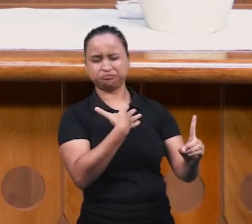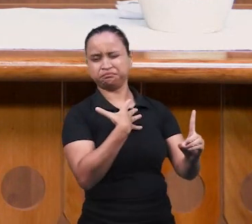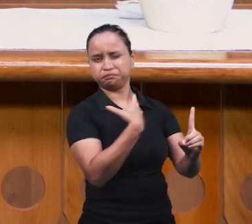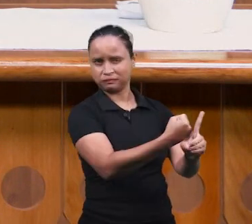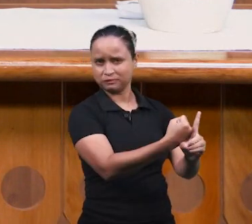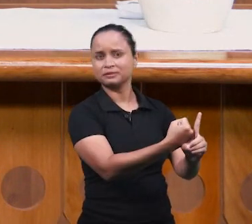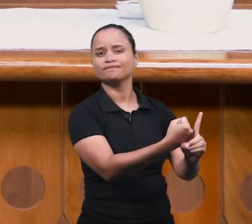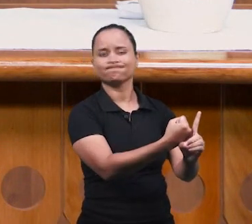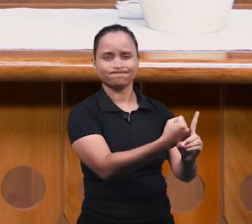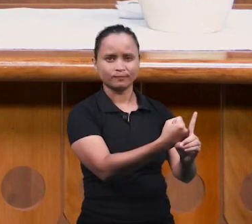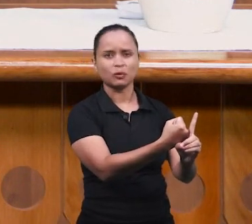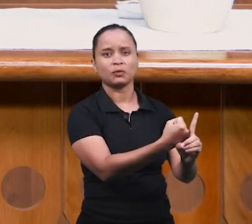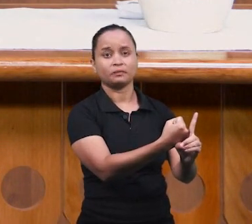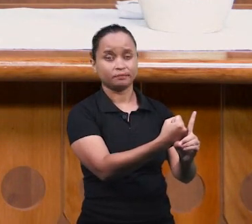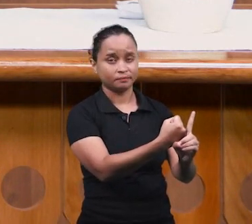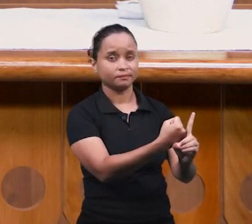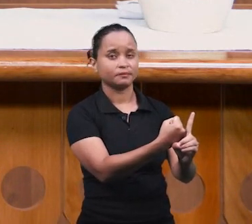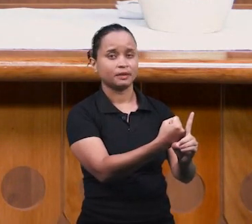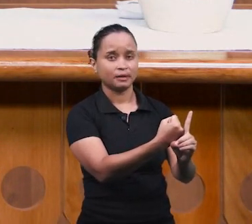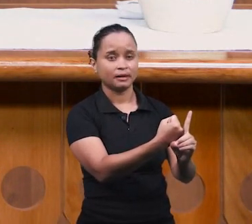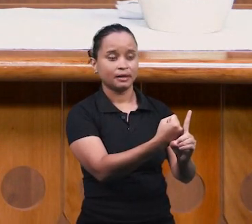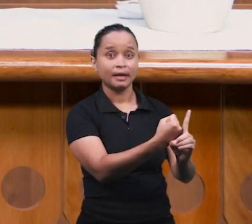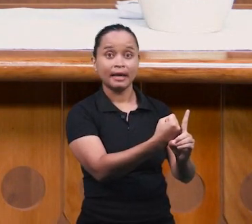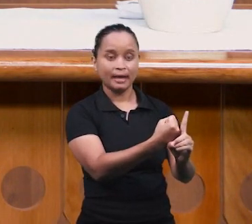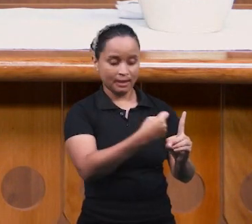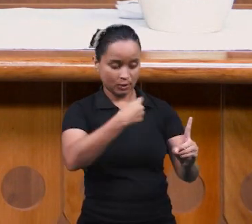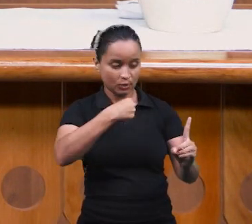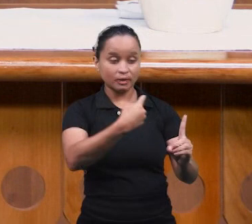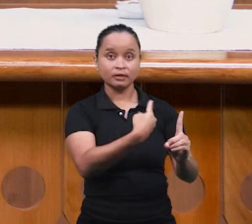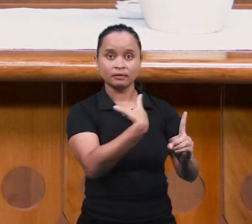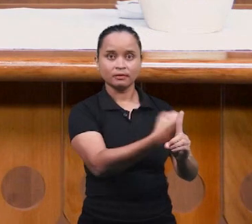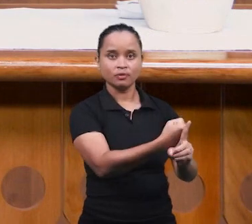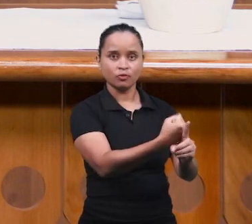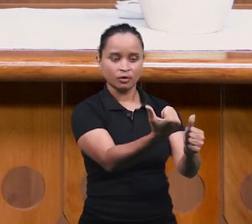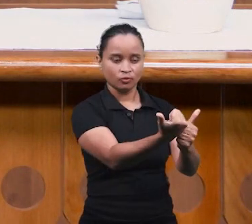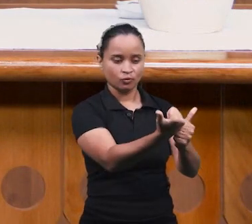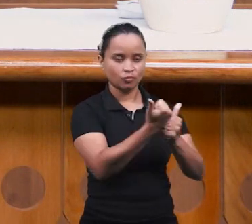écrasé par nos iniquités, et pour ses